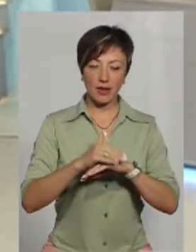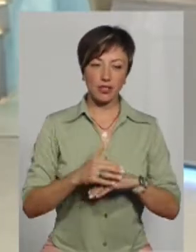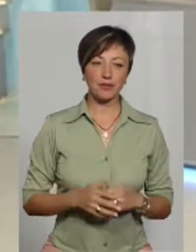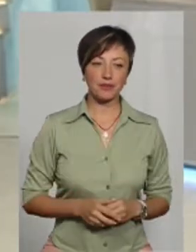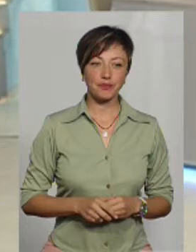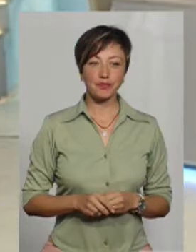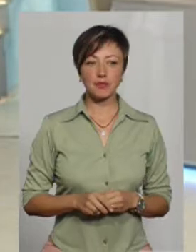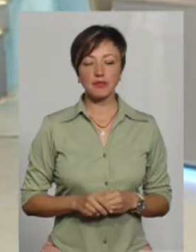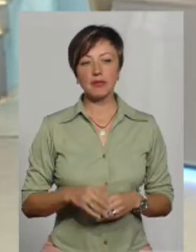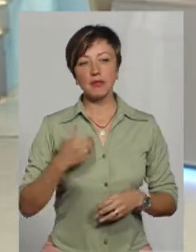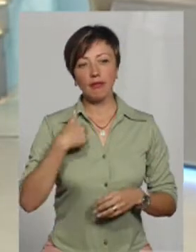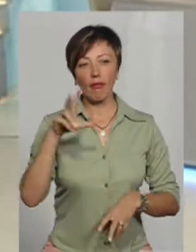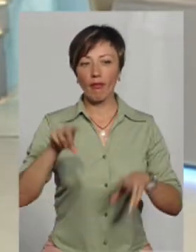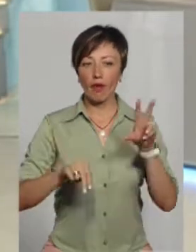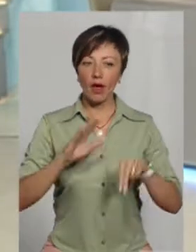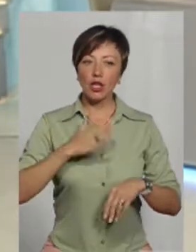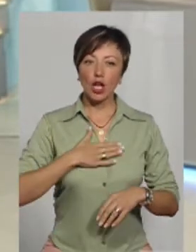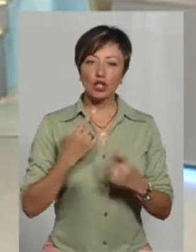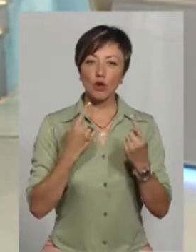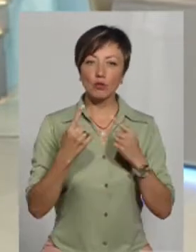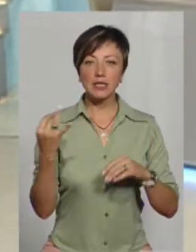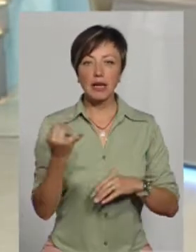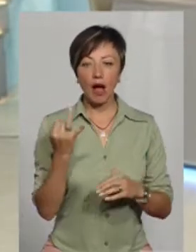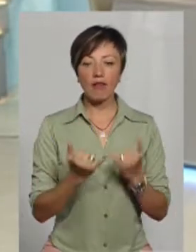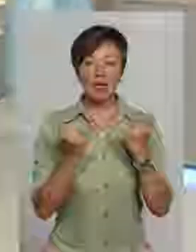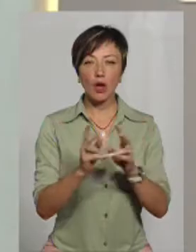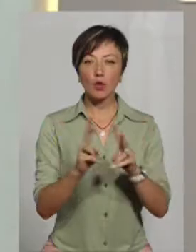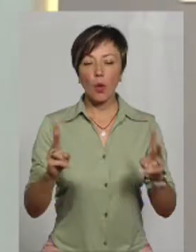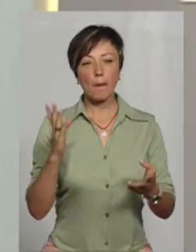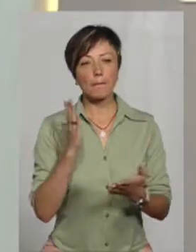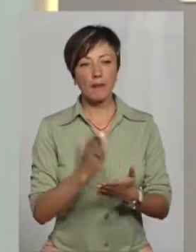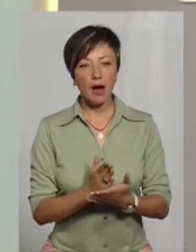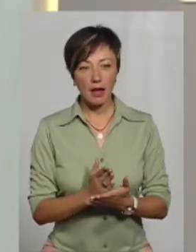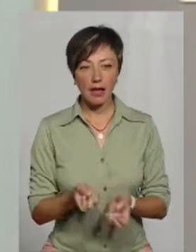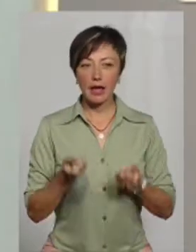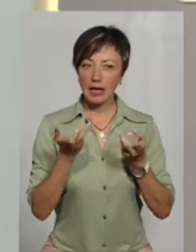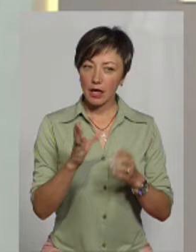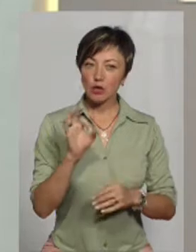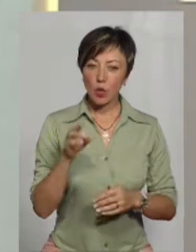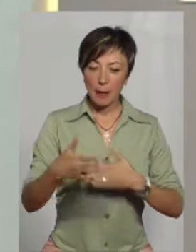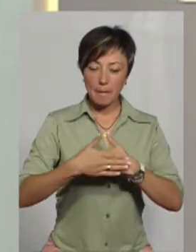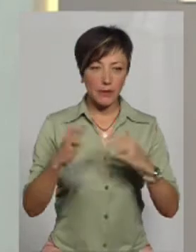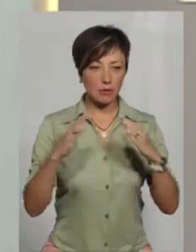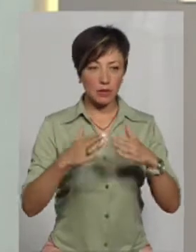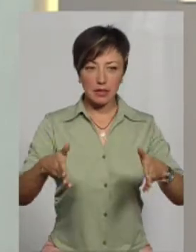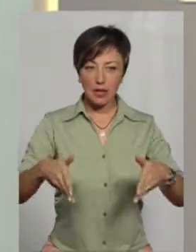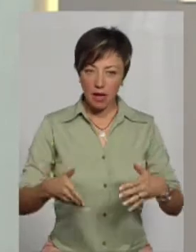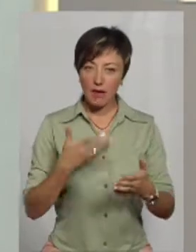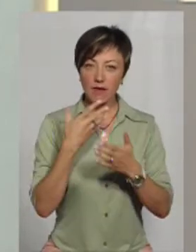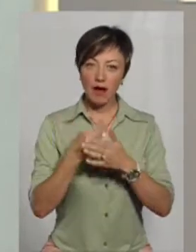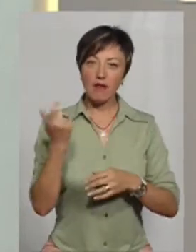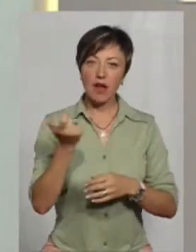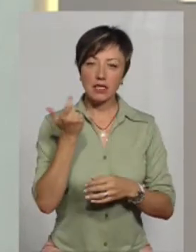вечір. Маю надію, наша розмова буде цікавою і для тих, хто має кілька соток присадибної ділянки, і для